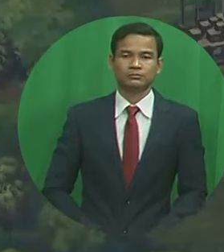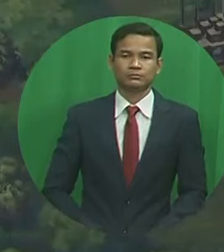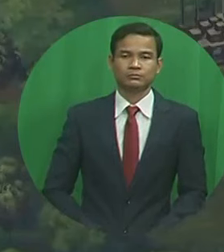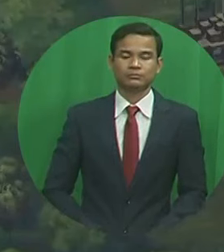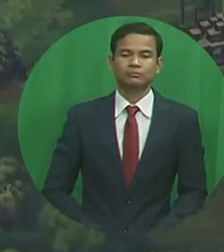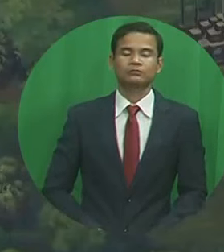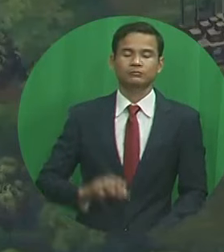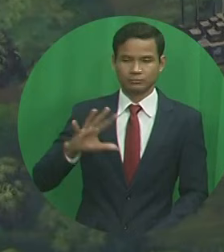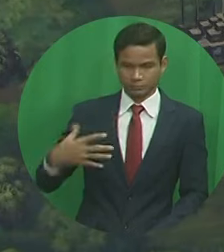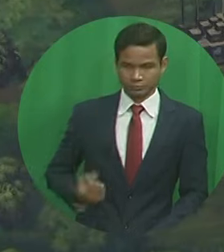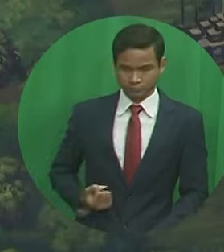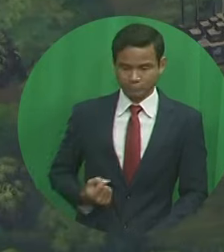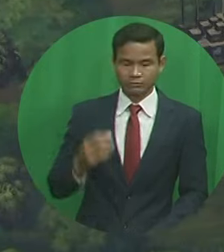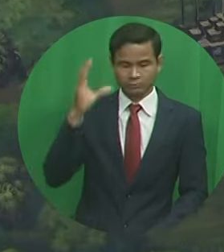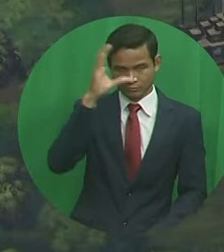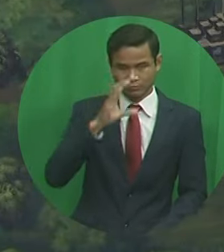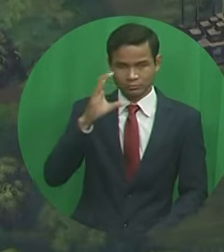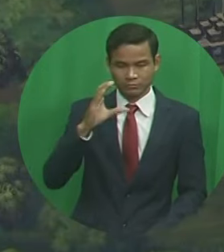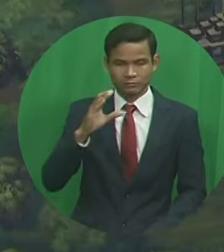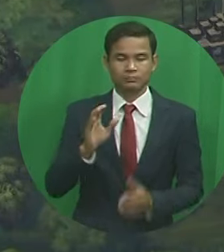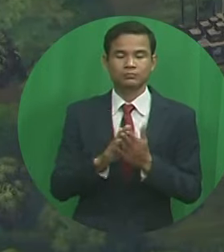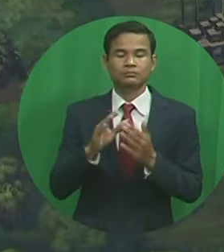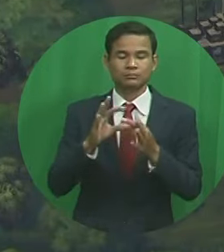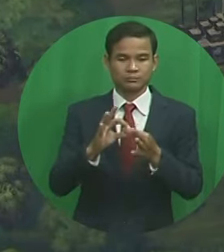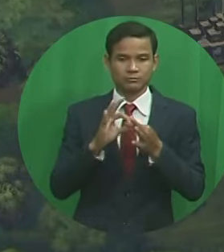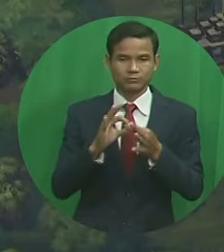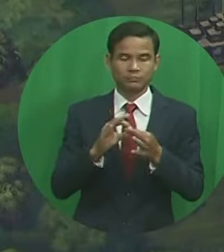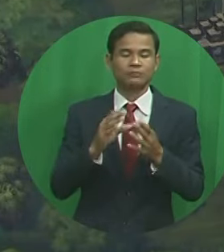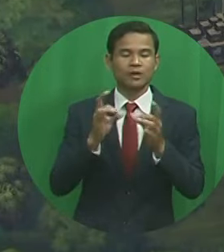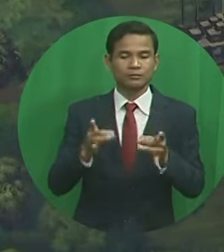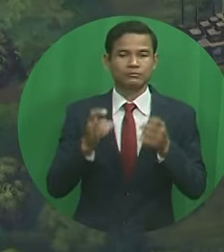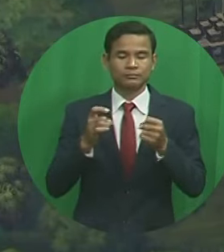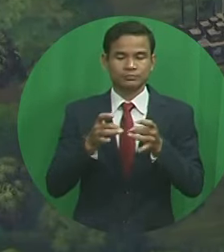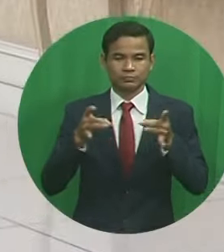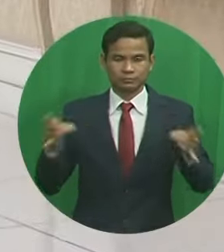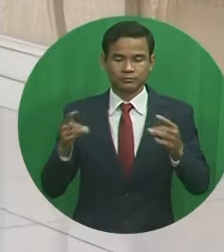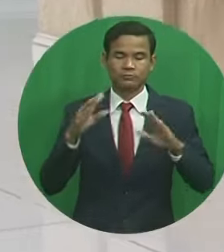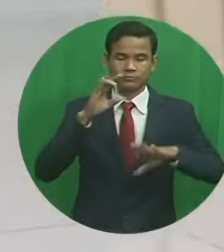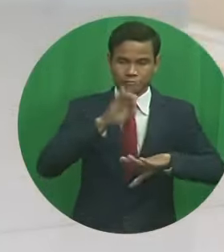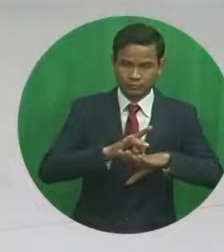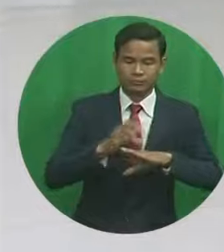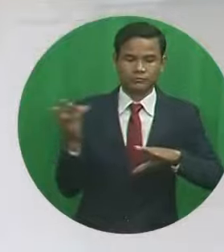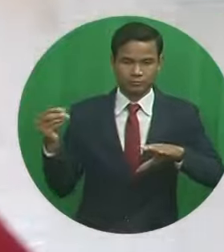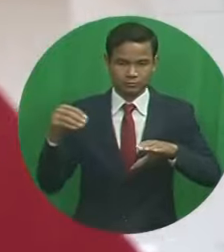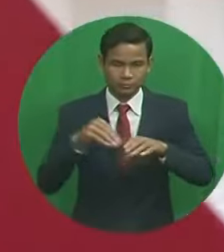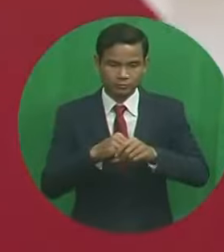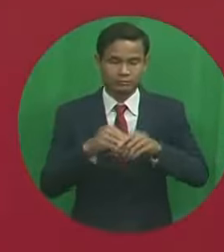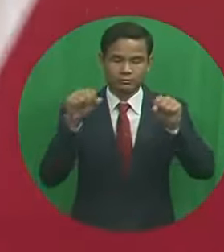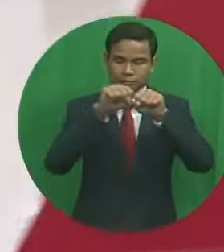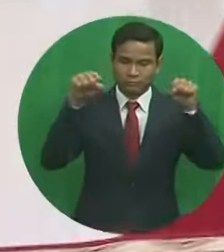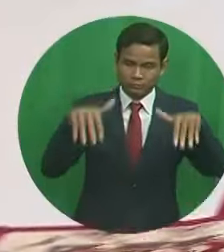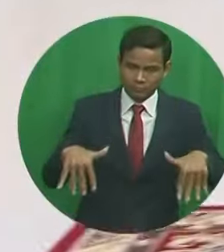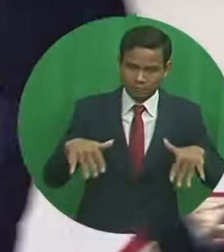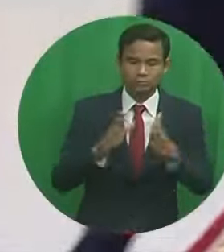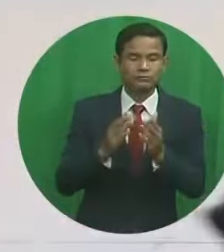កម្ពុជានិងអេមីរ៉ាតអារ៉ាប់រួមបន្តពង្រឹងនិងពង្រីកកិច្ចសហប្រតិបត្តិការលើវិស័យពាណិជ្ជកម្មវិនិយោគហេដ្ឋារចនាសម្ព័ន្ធដឹ